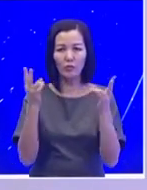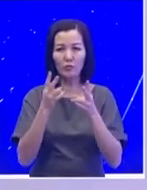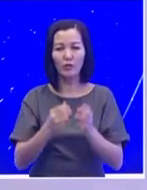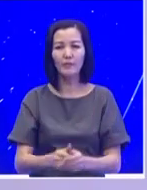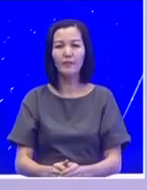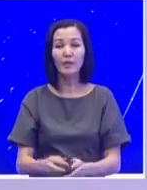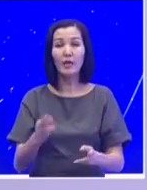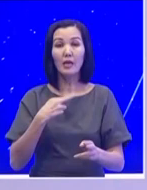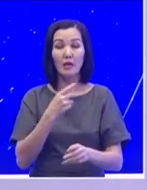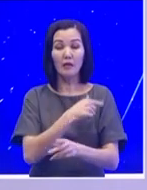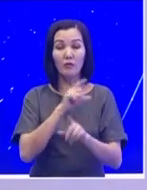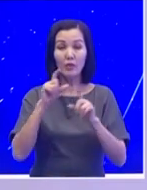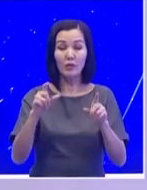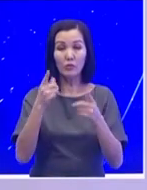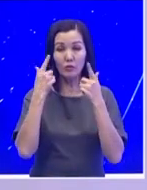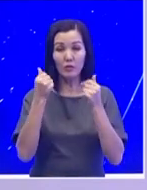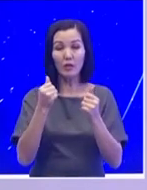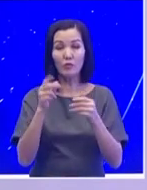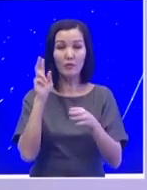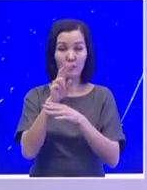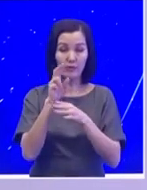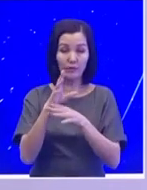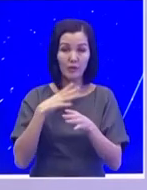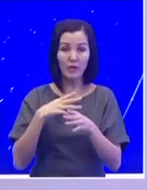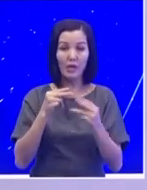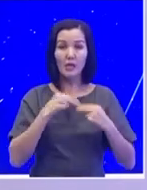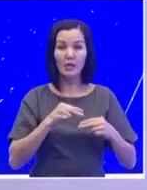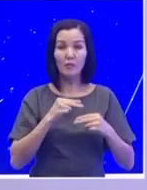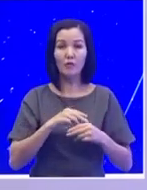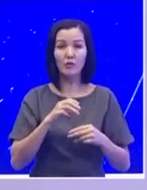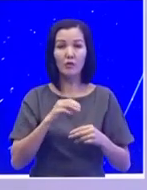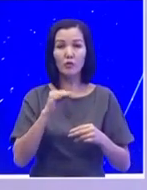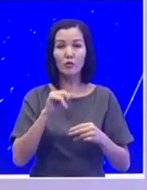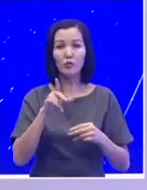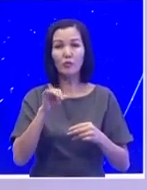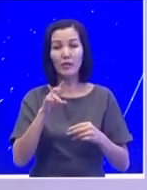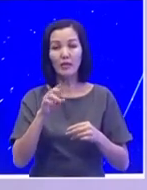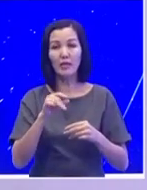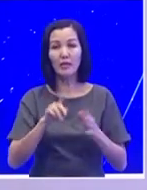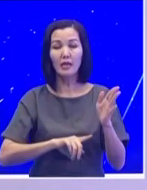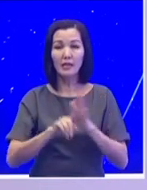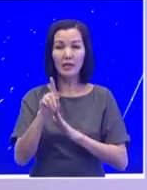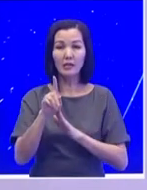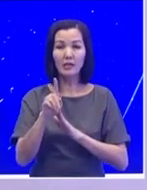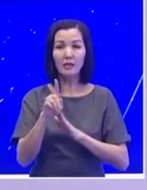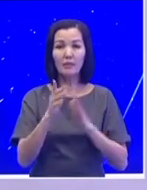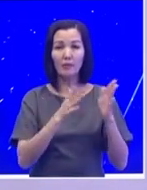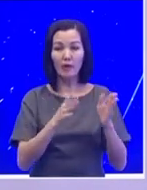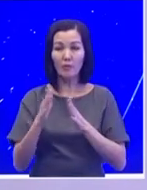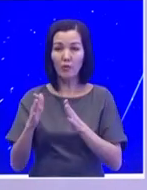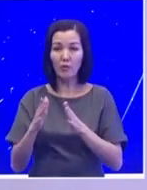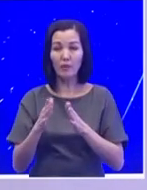контроль. Я эту больницу хорошо знаю. Не раз бывал там еще, когда работал Аксакал Жумагельдин. Его можно начать делать по блокам.